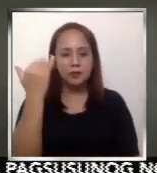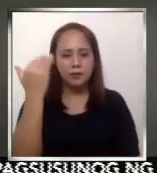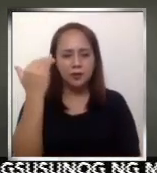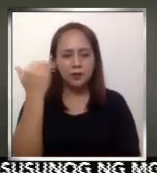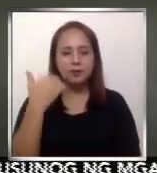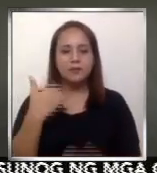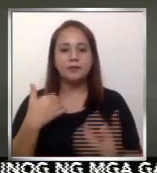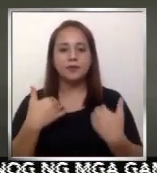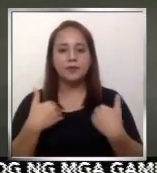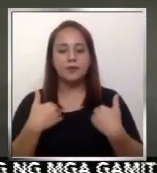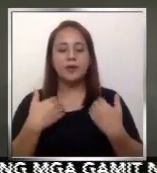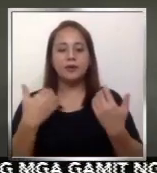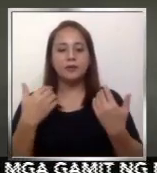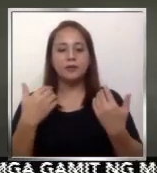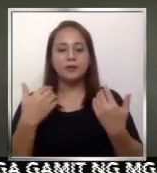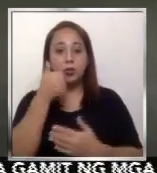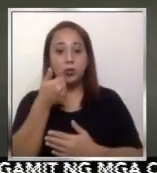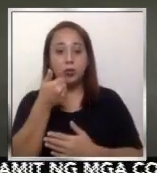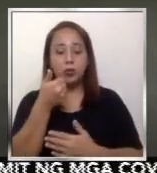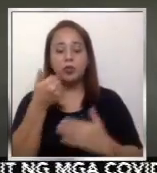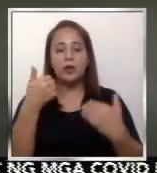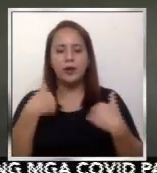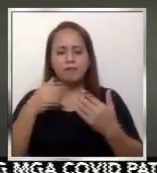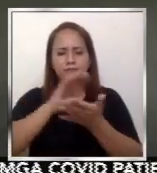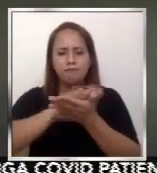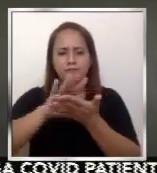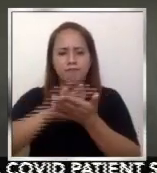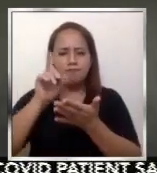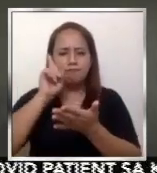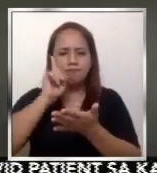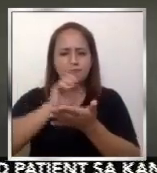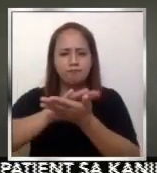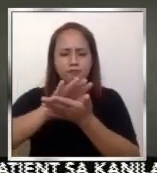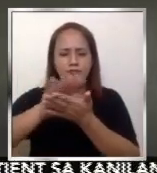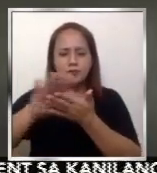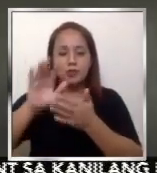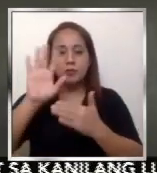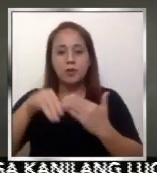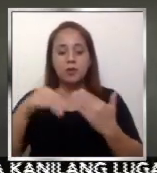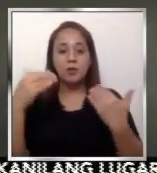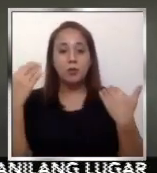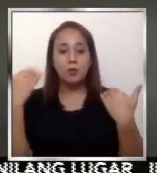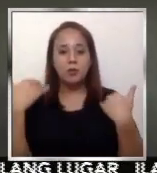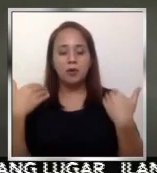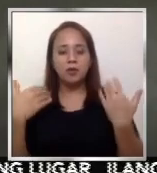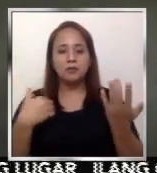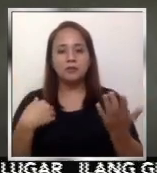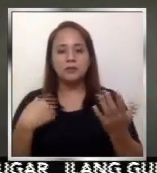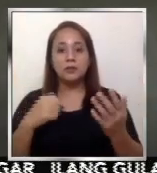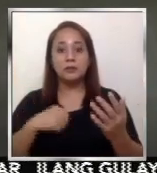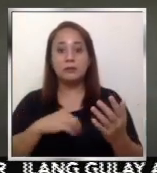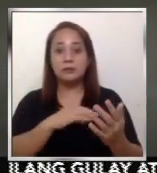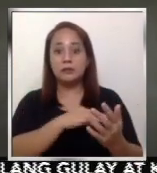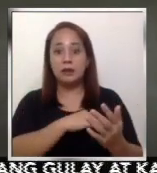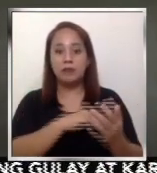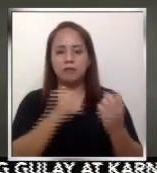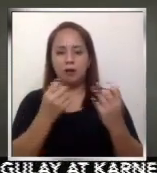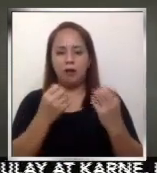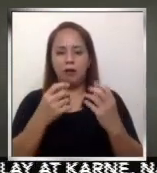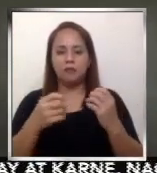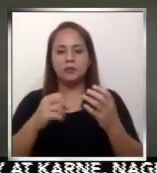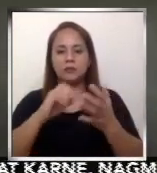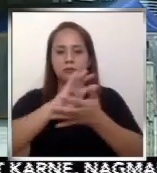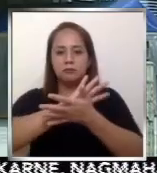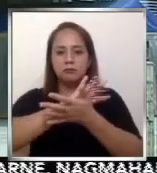sasailalim bukas sa isang thorough disinfection dahil po sa bilang ng hospital workers na apektado ng